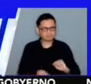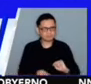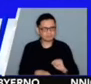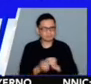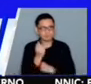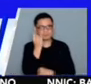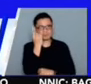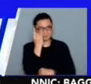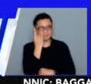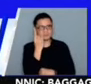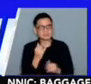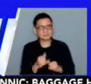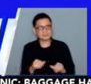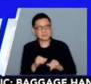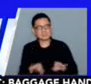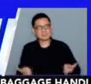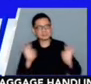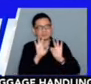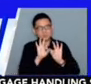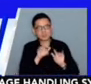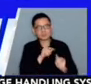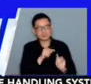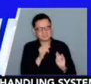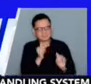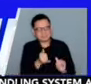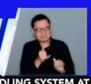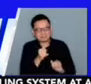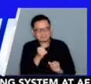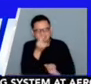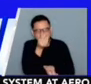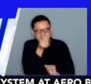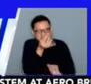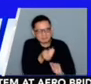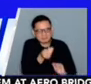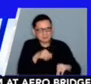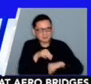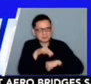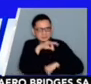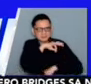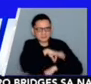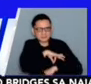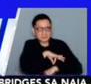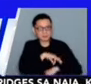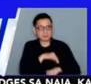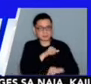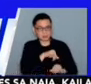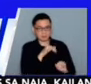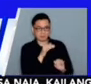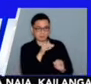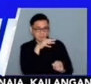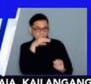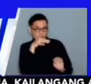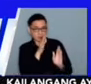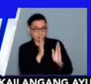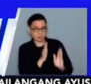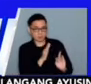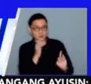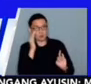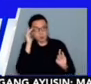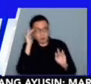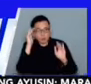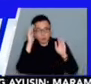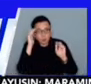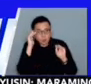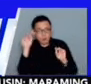talaga ang lugi kaya umaapela pa rin yung mga magsasaka na nakausap namin na baka yung National Government meron pang maiabot na tulong sa kanila